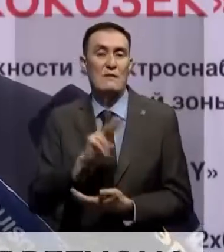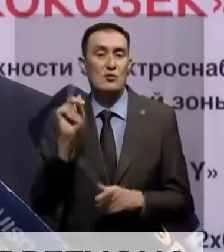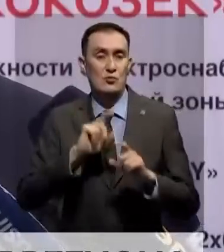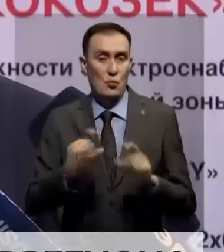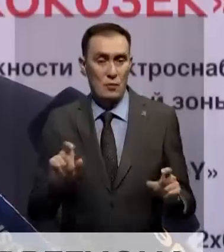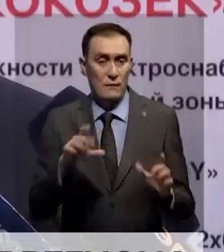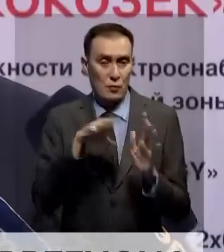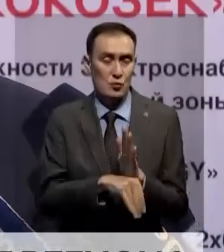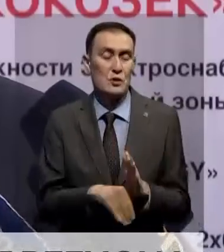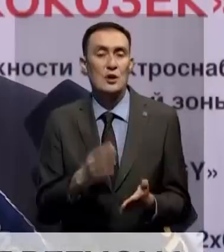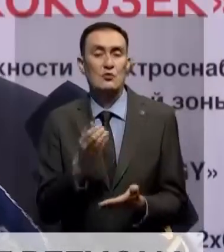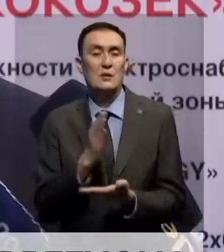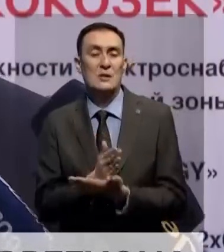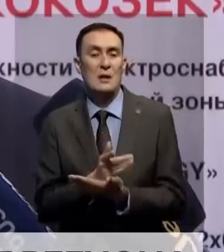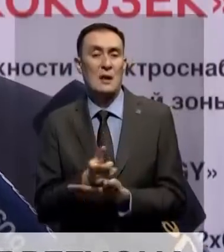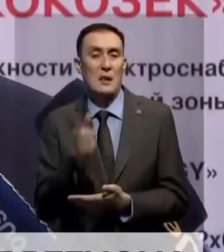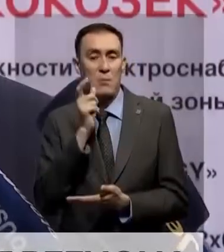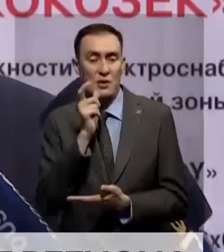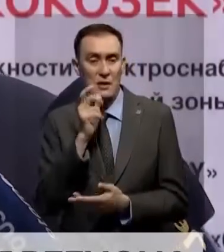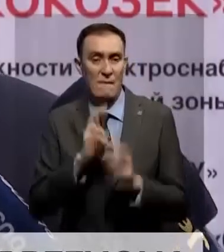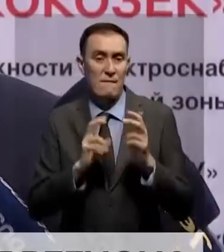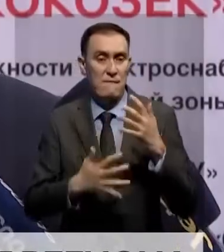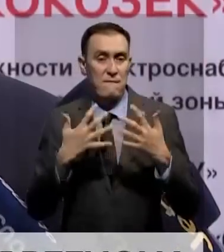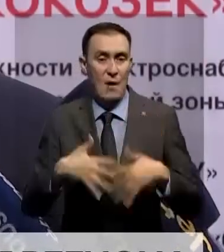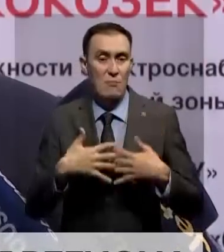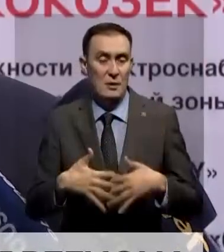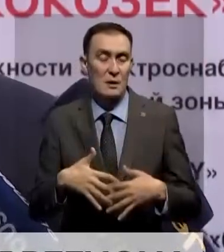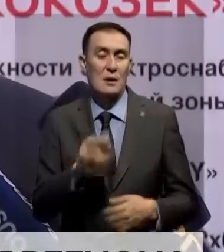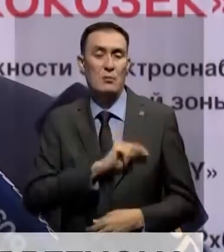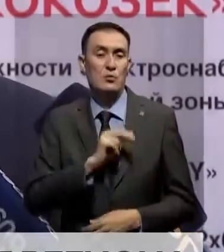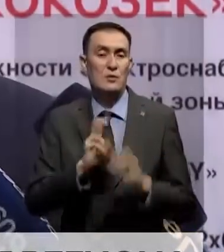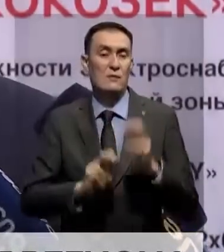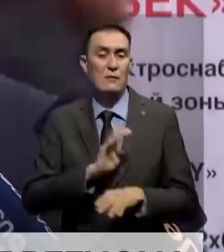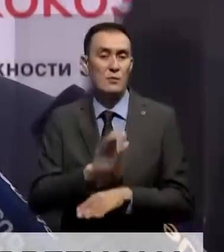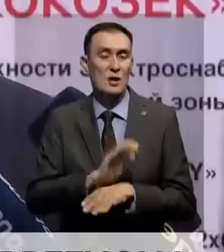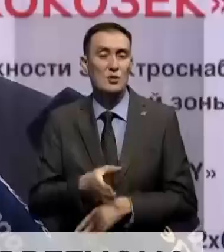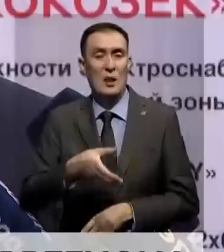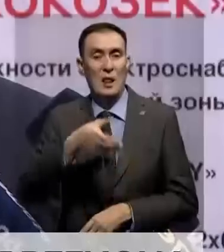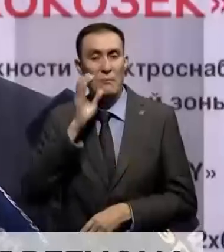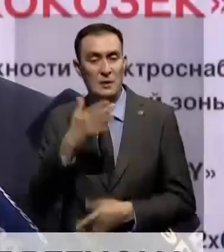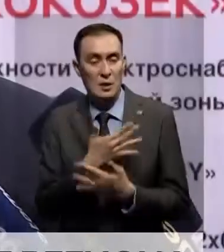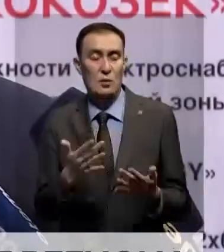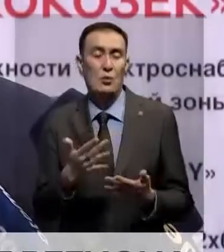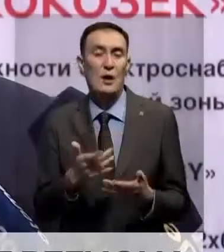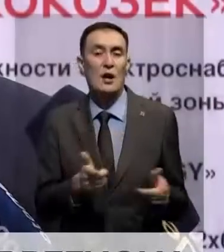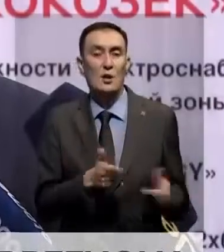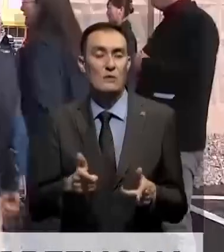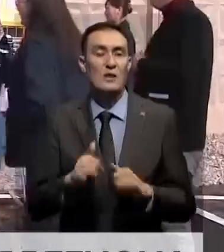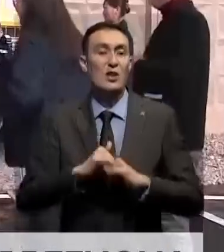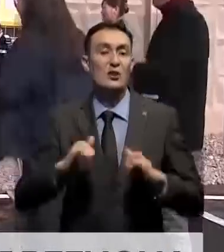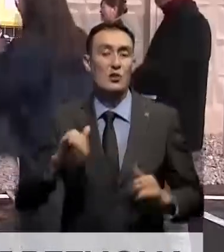есть, плюс есть табачная фабрика, есть заводы, выпускающие напитки, которые готовятся к